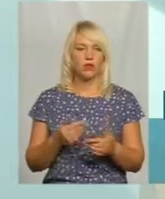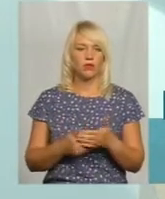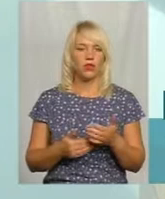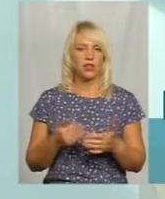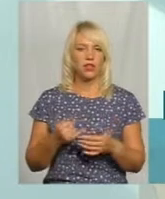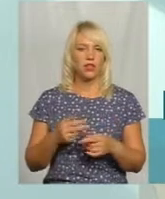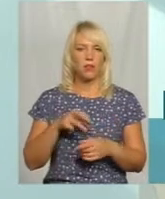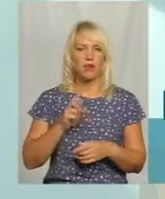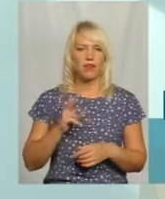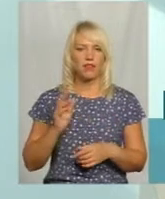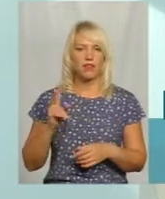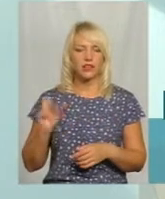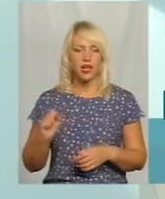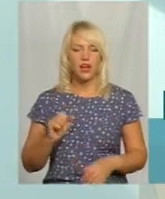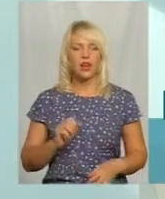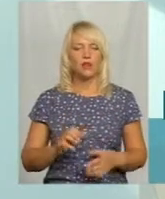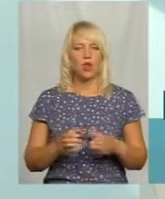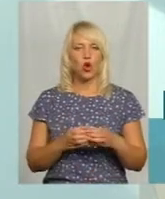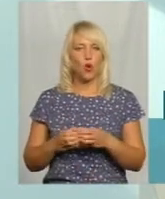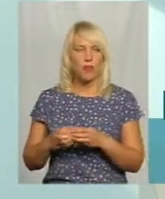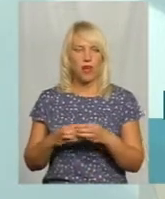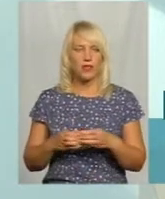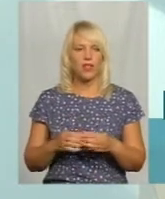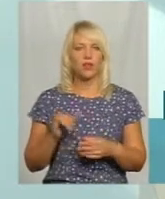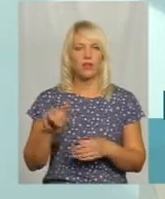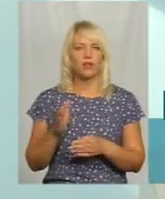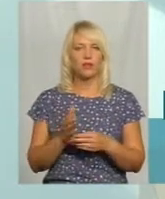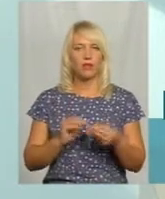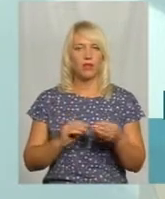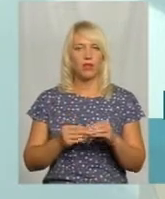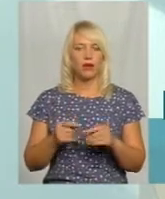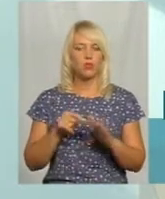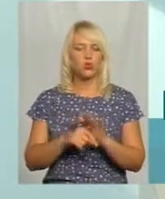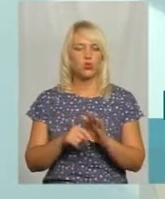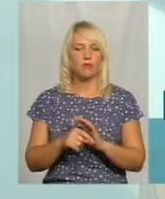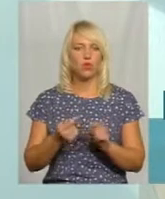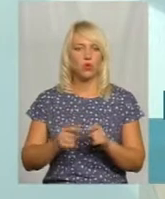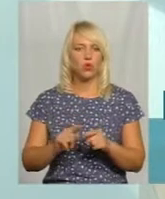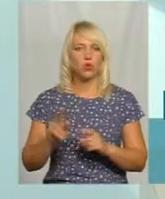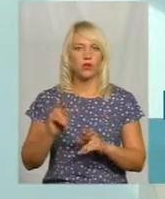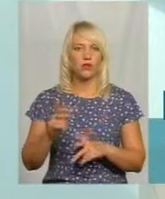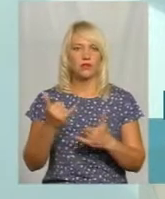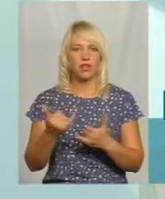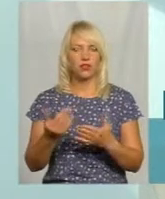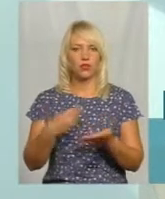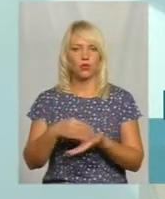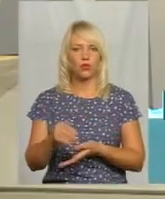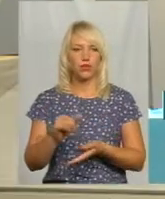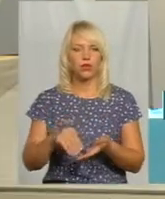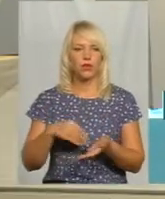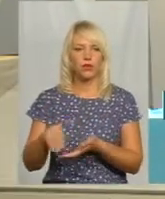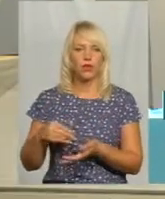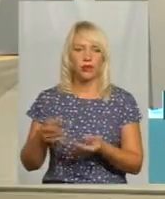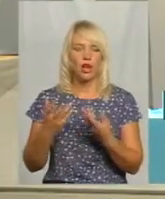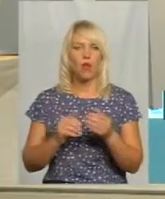сьогодні Маківська громада, в неї є проблеми стосовно того, як зараз закупити і придбати